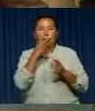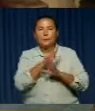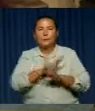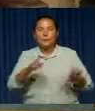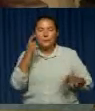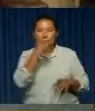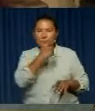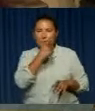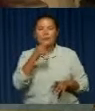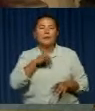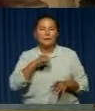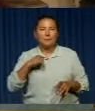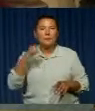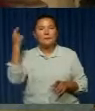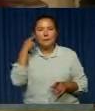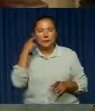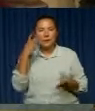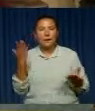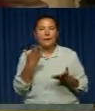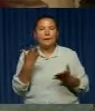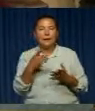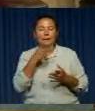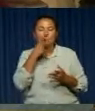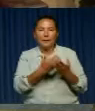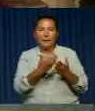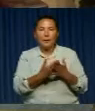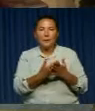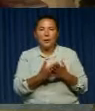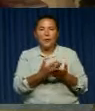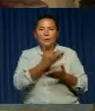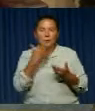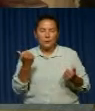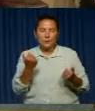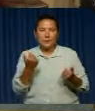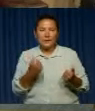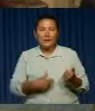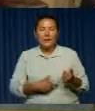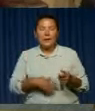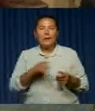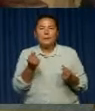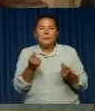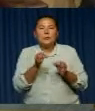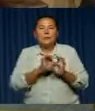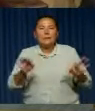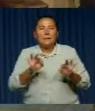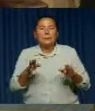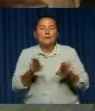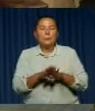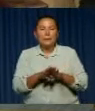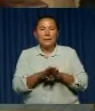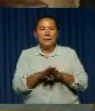көзімен, бірақ естігенде қайда бар соны көрейінші дедім мен, бірақ ол жоқ деді. Мен білесіз, бізде құрттай бір нәрсе айтылса, жаппай соны алады.